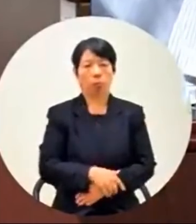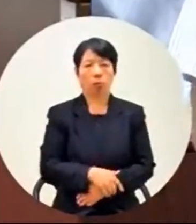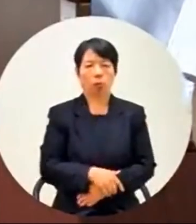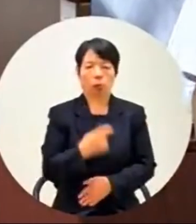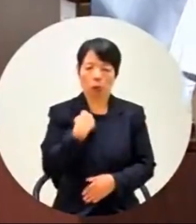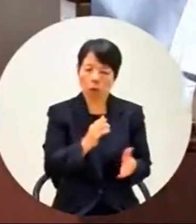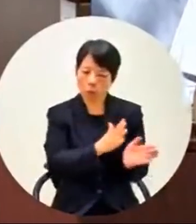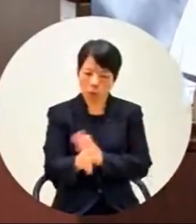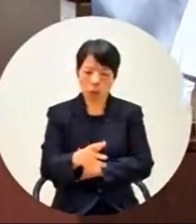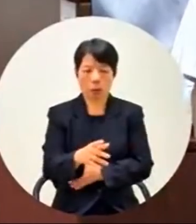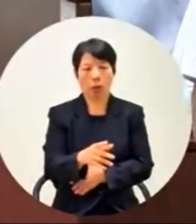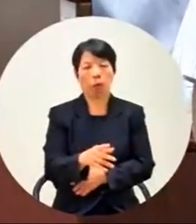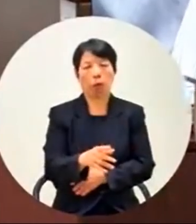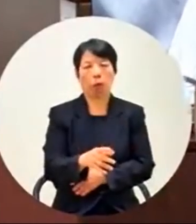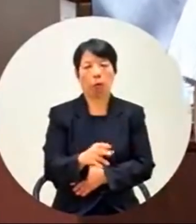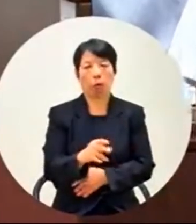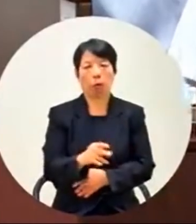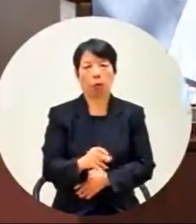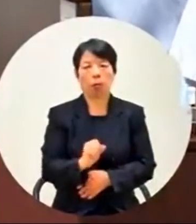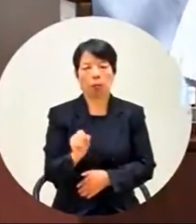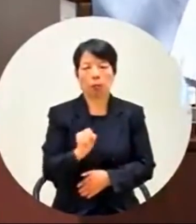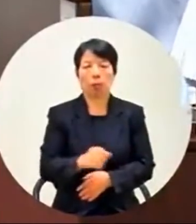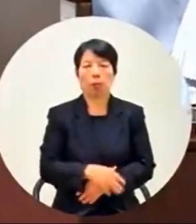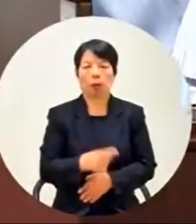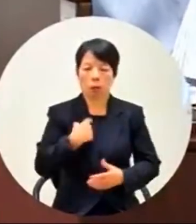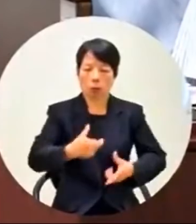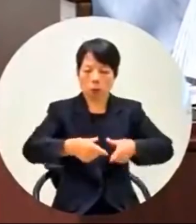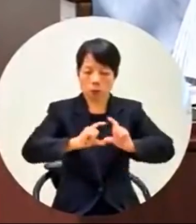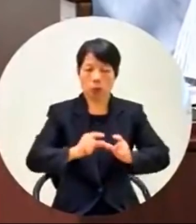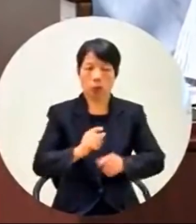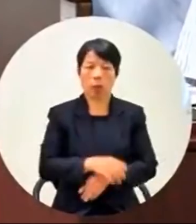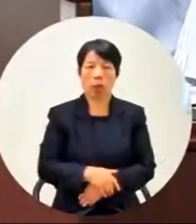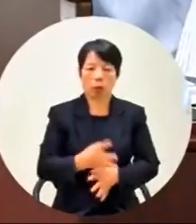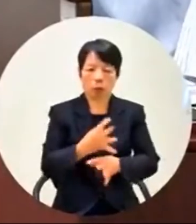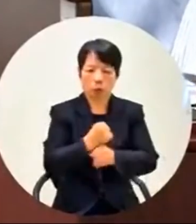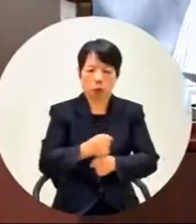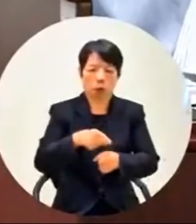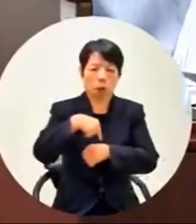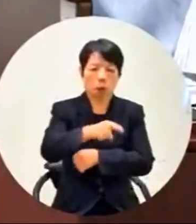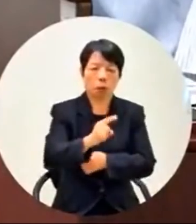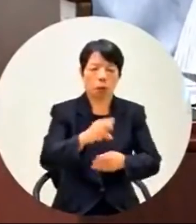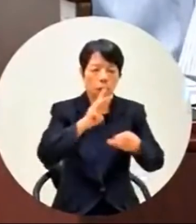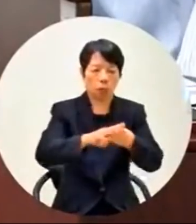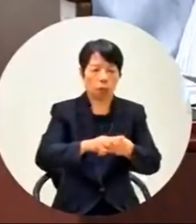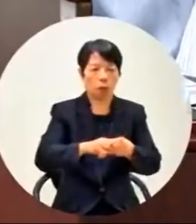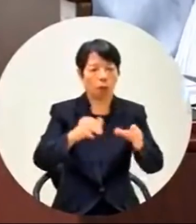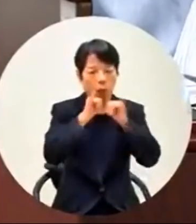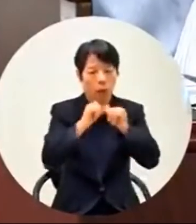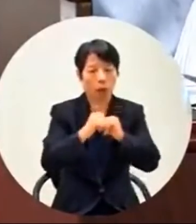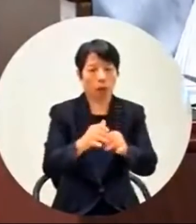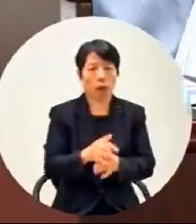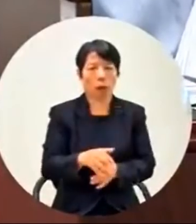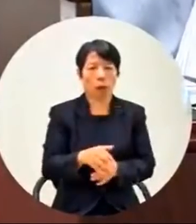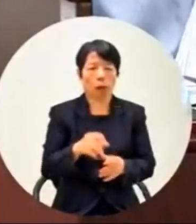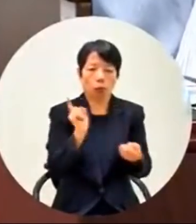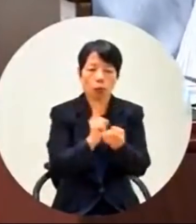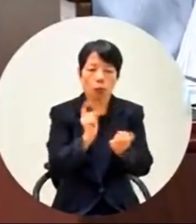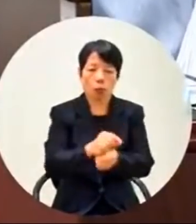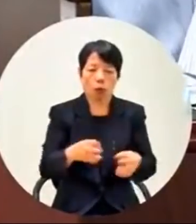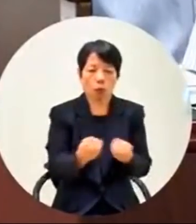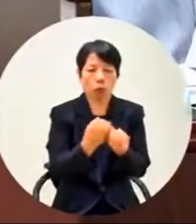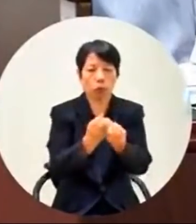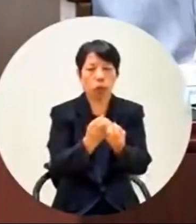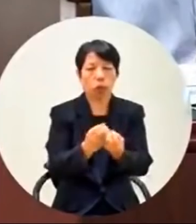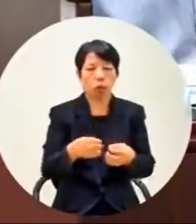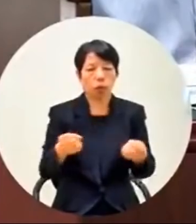改变的事实了嘛。反正你现在就回复我，你哪个时候可以到田寮办工程说明栽笋工程的说